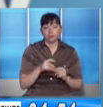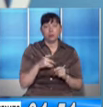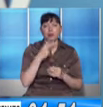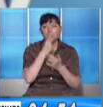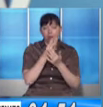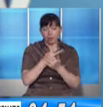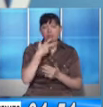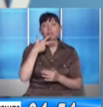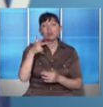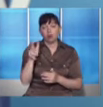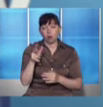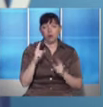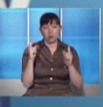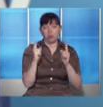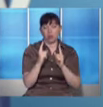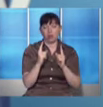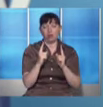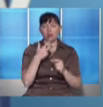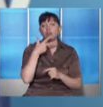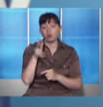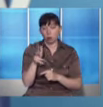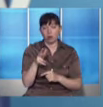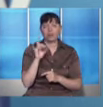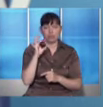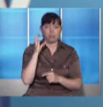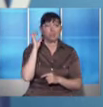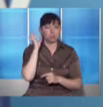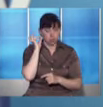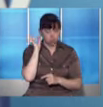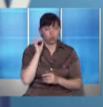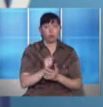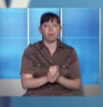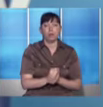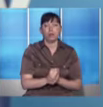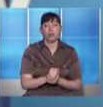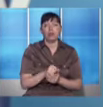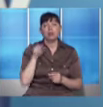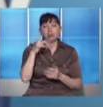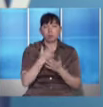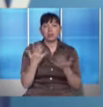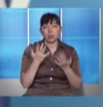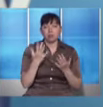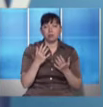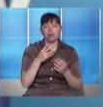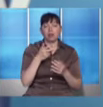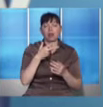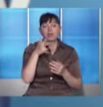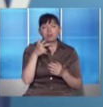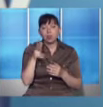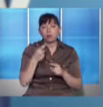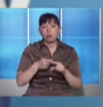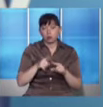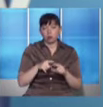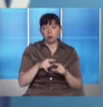difuzeze un material, un scurt material cu sunet, bineînțeles. Sunt niște imagini care au apărut în spațiu